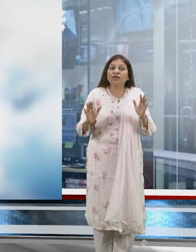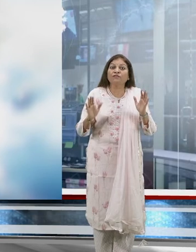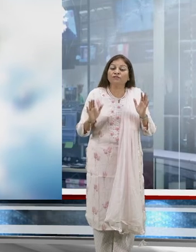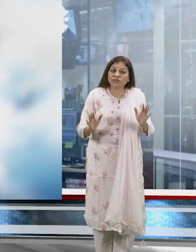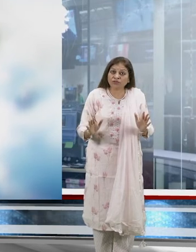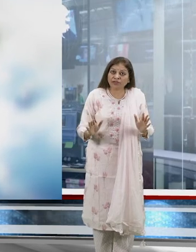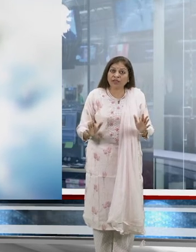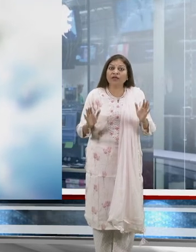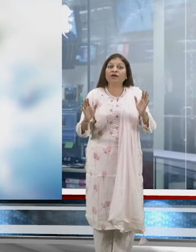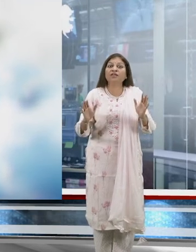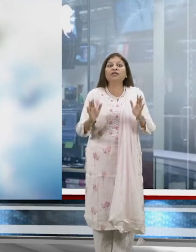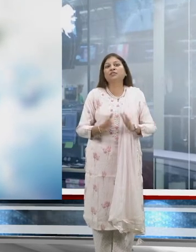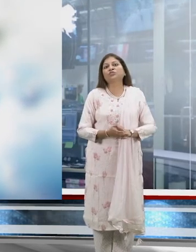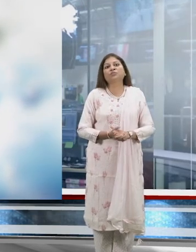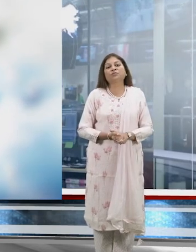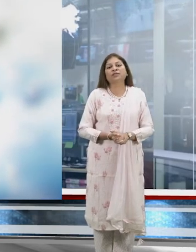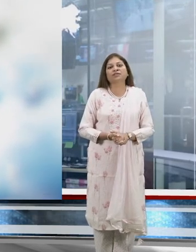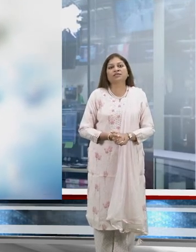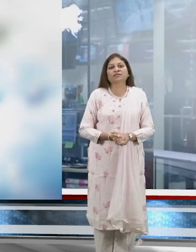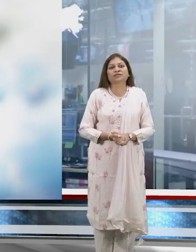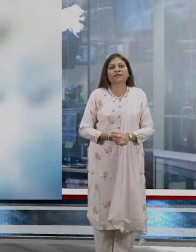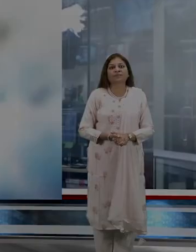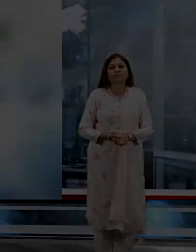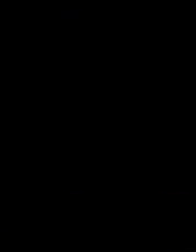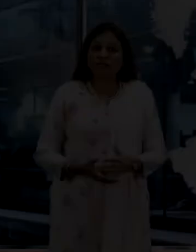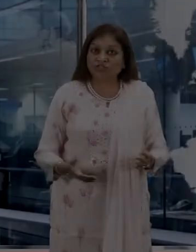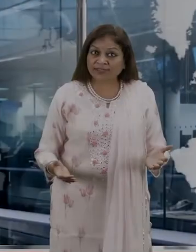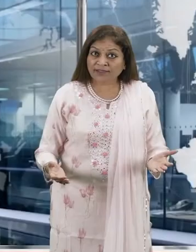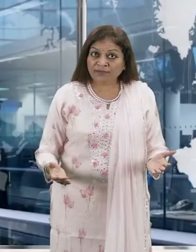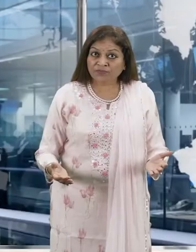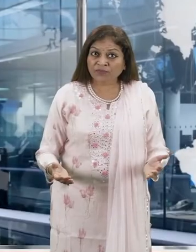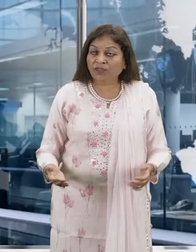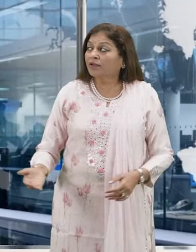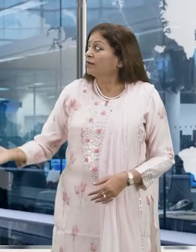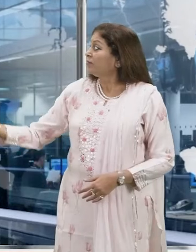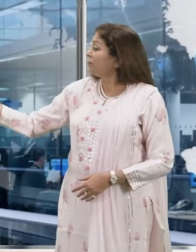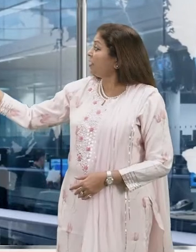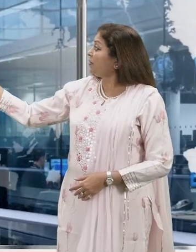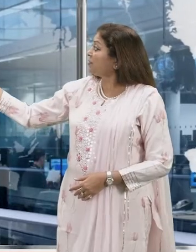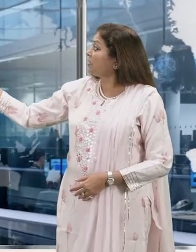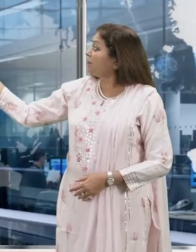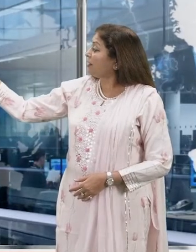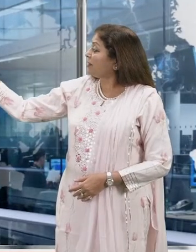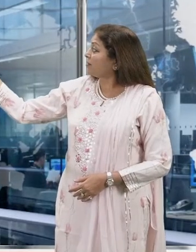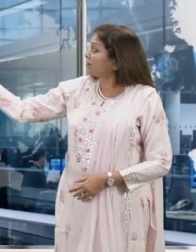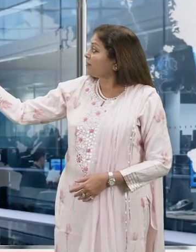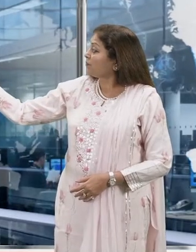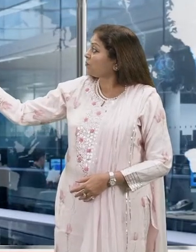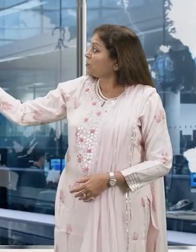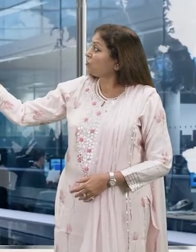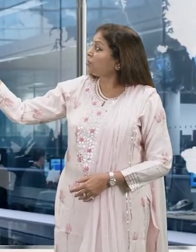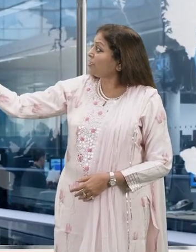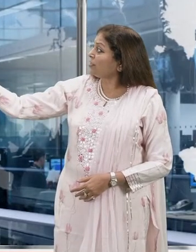बल्कि विश्व के अनेक देशों में भी देखे जा सकते हैं, जैसे फिलीपींस की मारिया